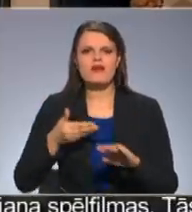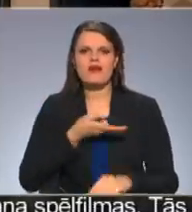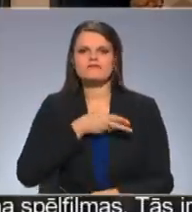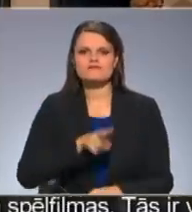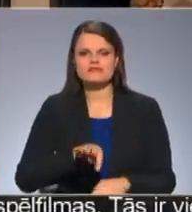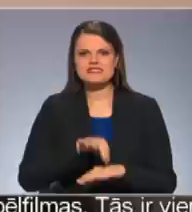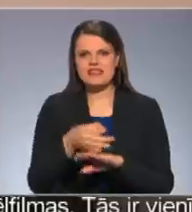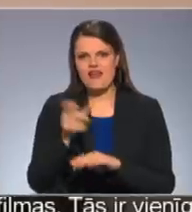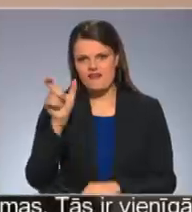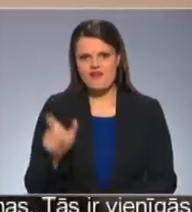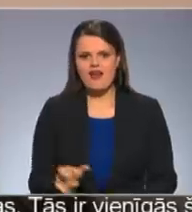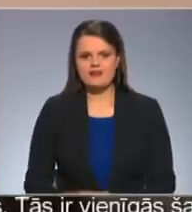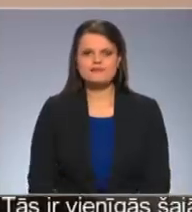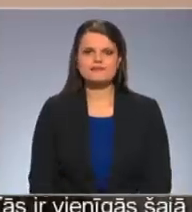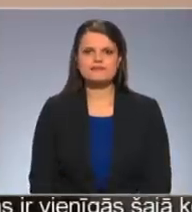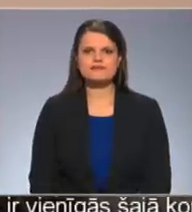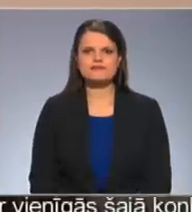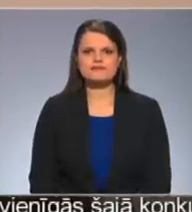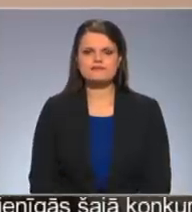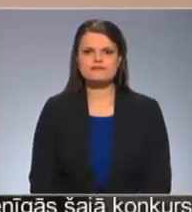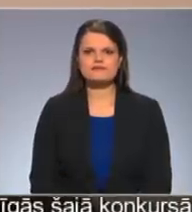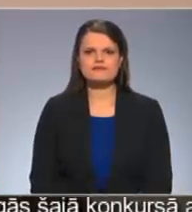aizgājušajai dzīvesbiedrai. Krimiņā samai glābnie ļūši.